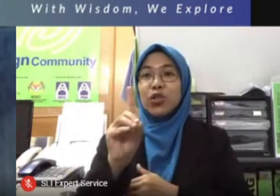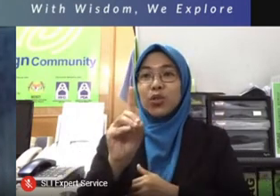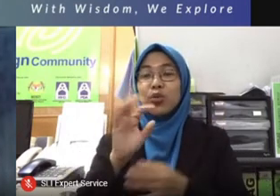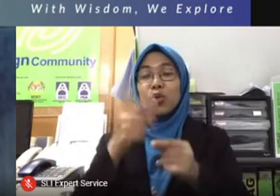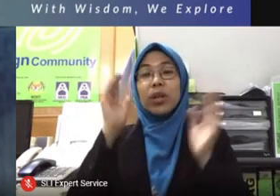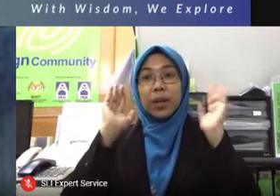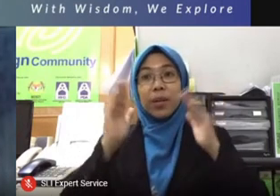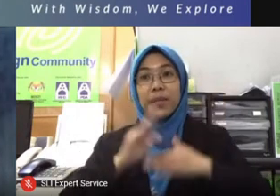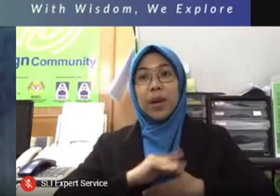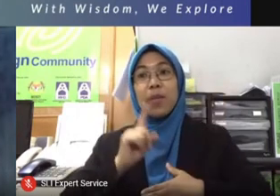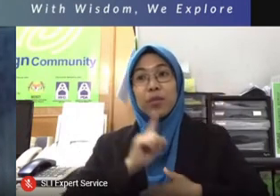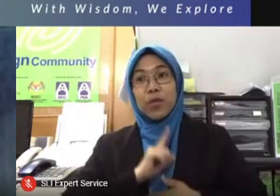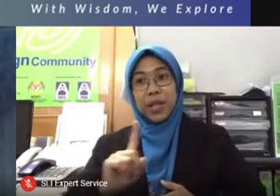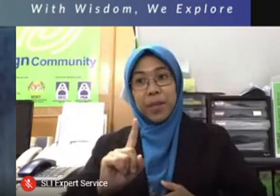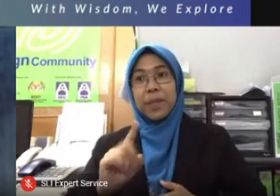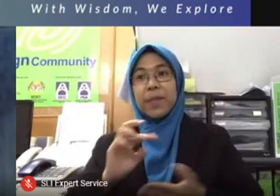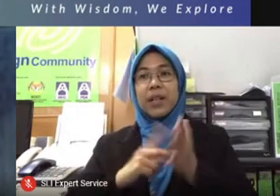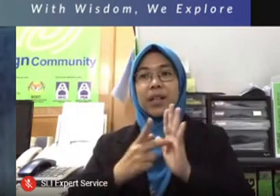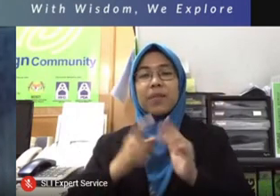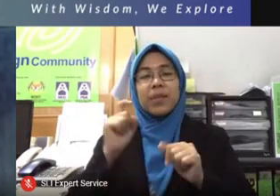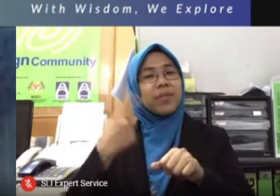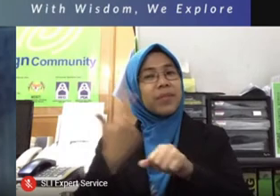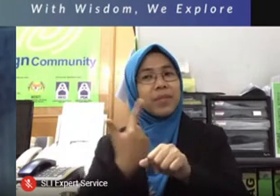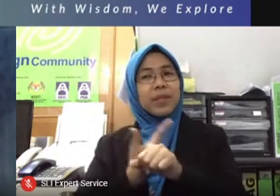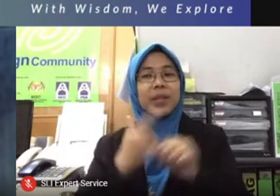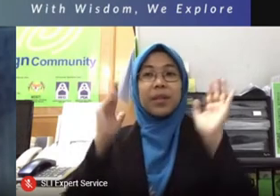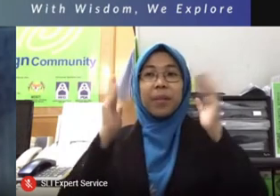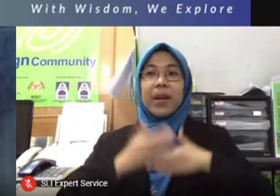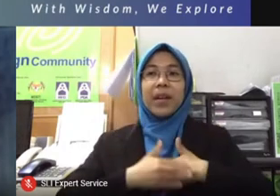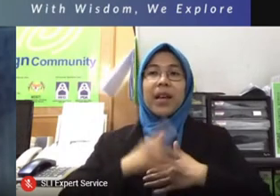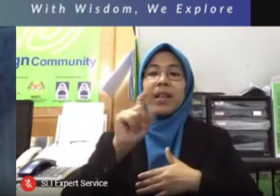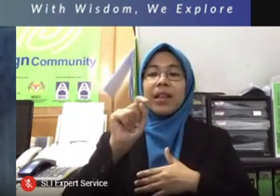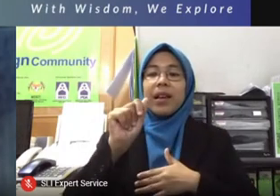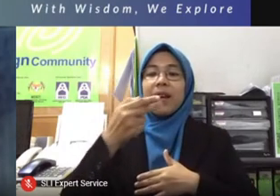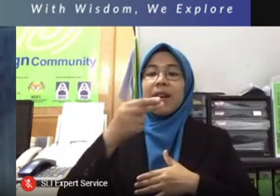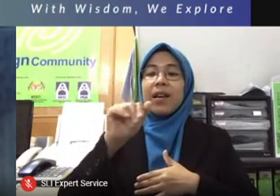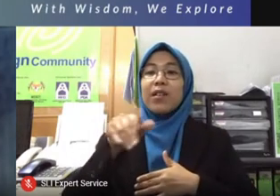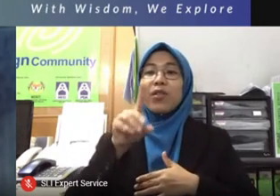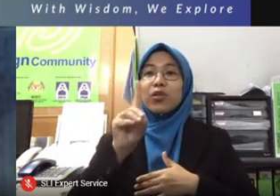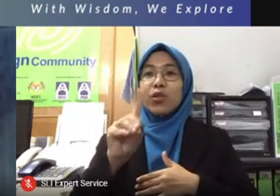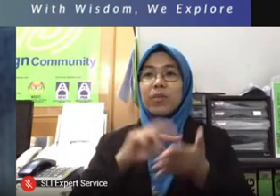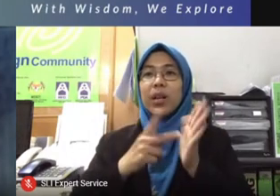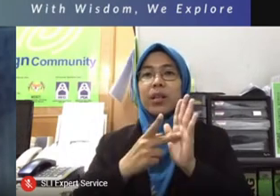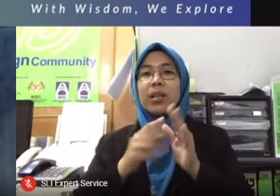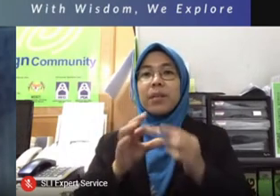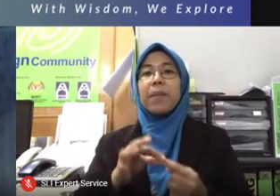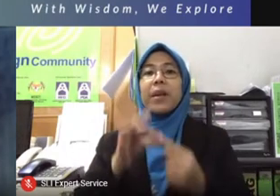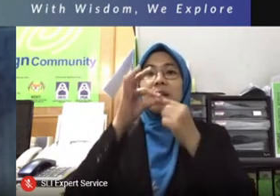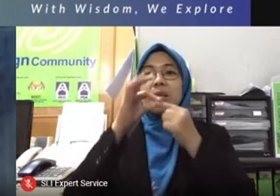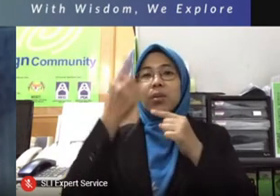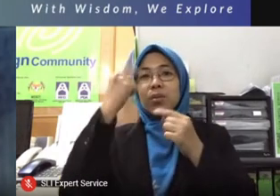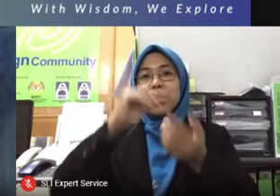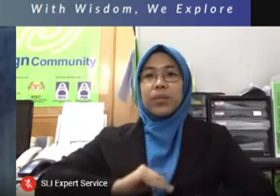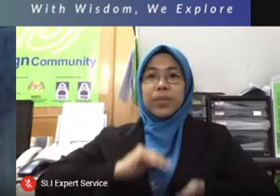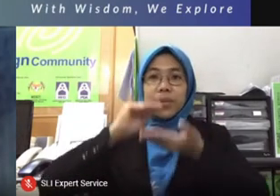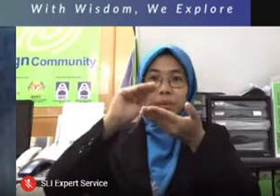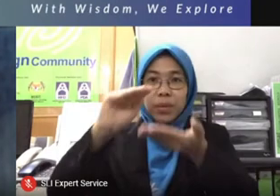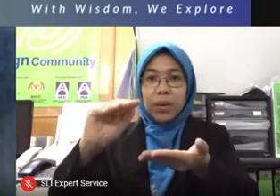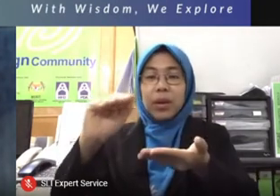lah. Kalau yang Muslim tu dia kena keep on practice ataupun dia ada special occasion dia dengan believer dia lah,